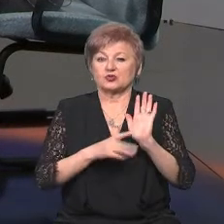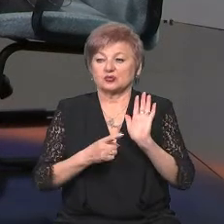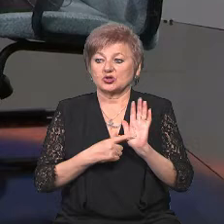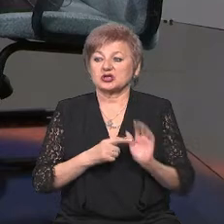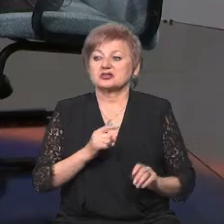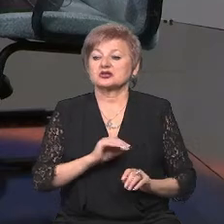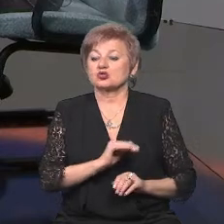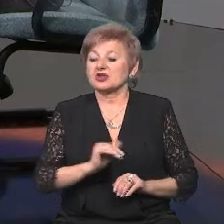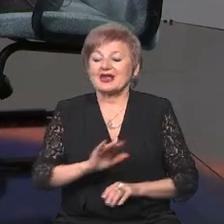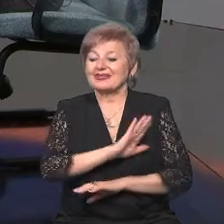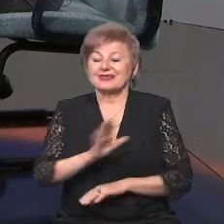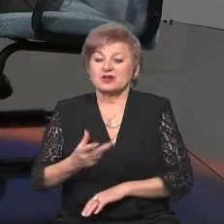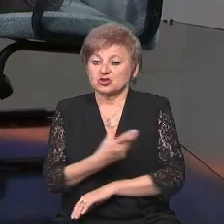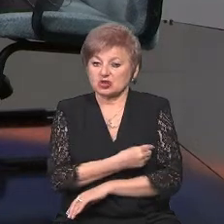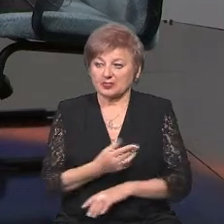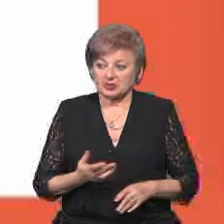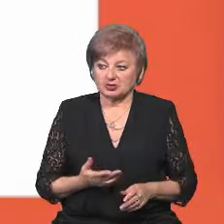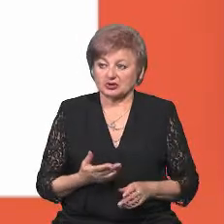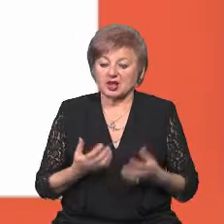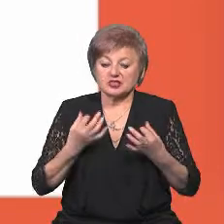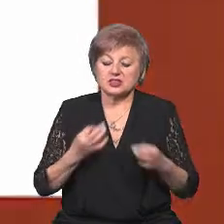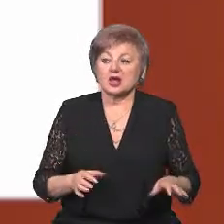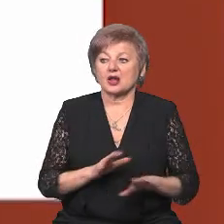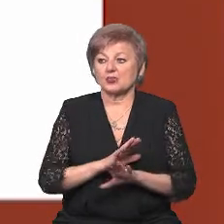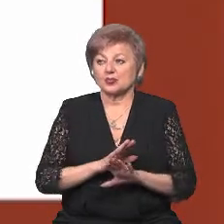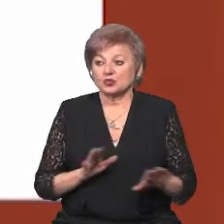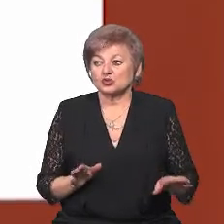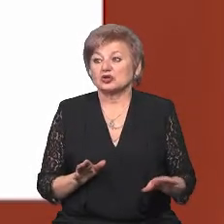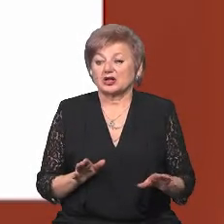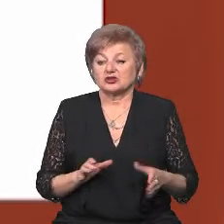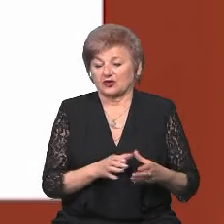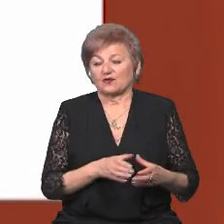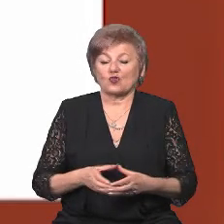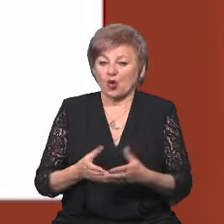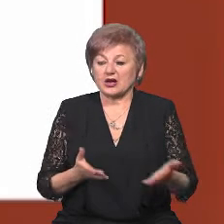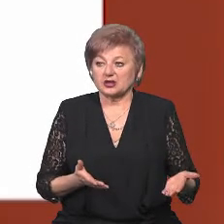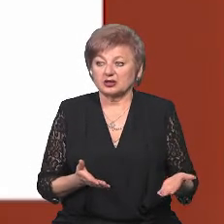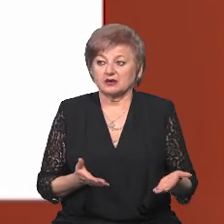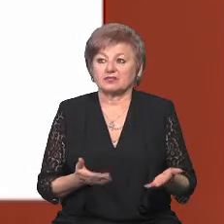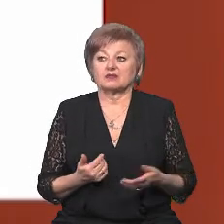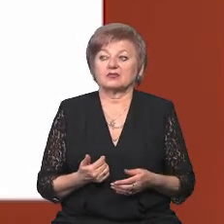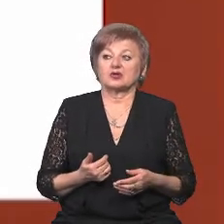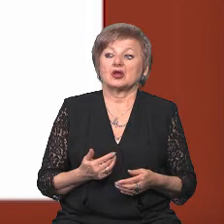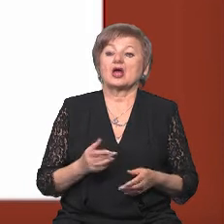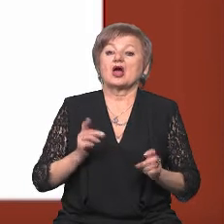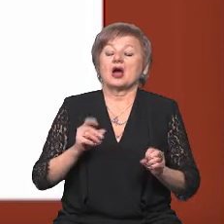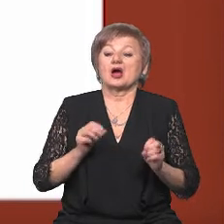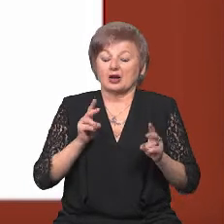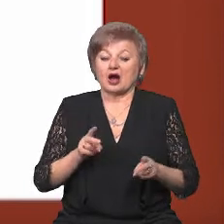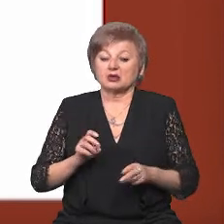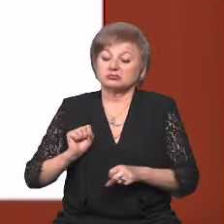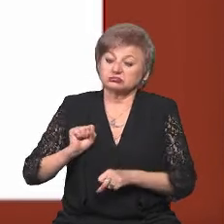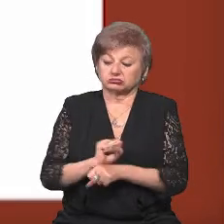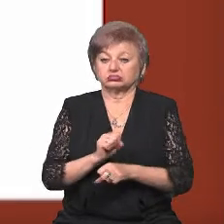які не щеплені, з тим, щоб не допускати їх в організовані колективи та якось зупинити цю ситуацію